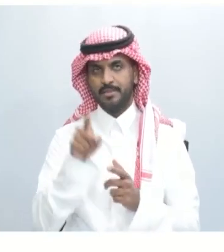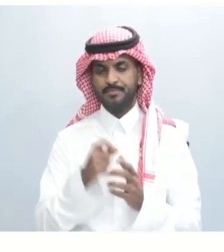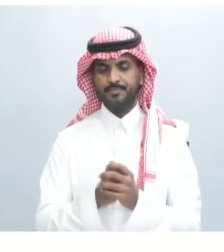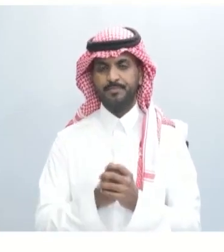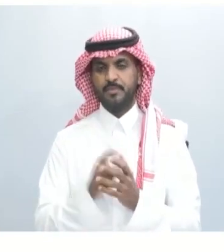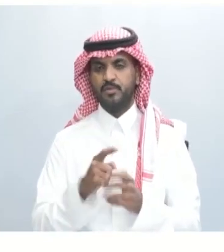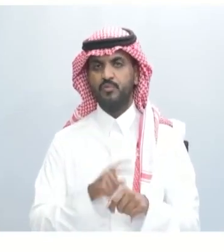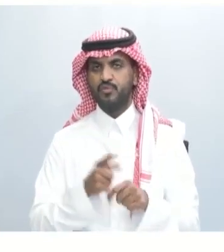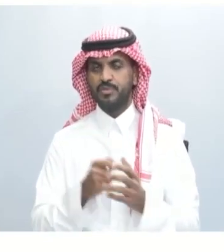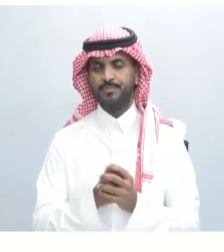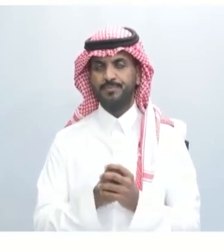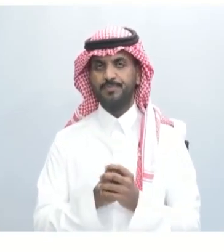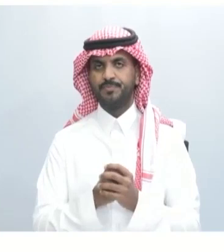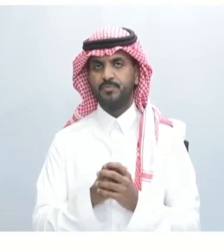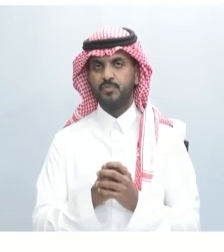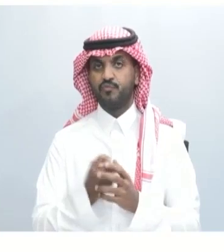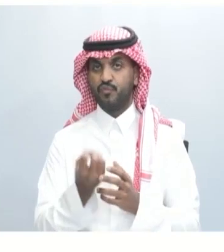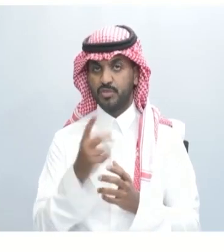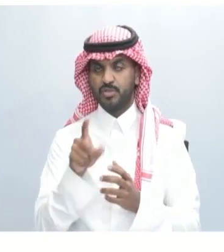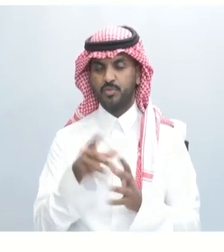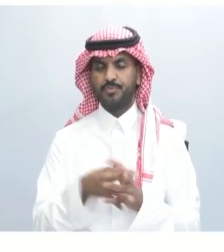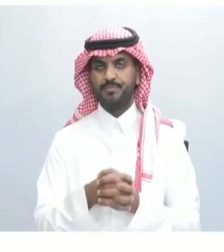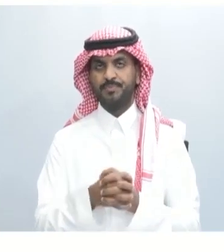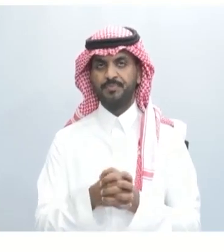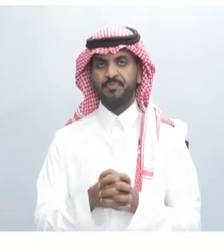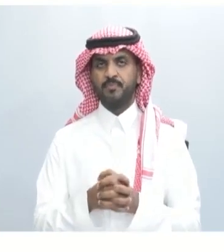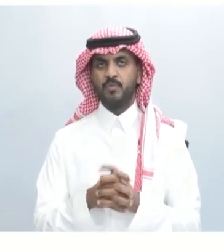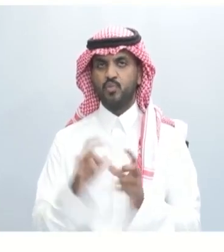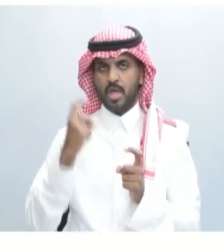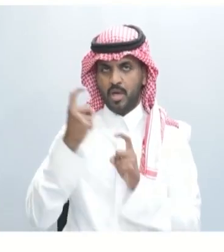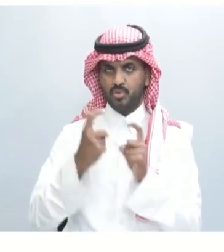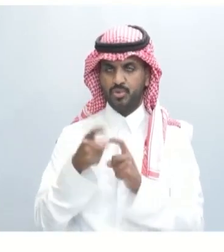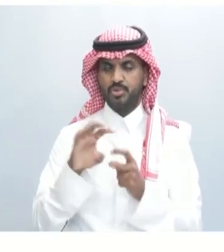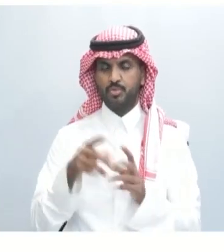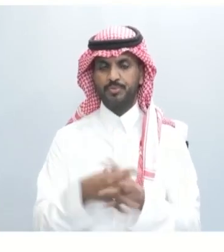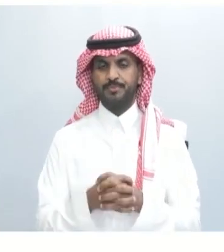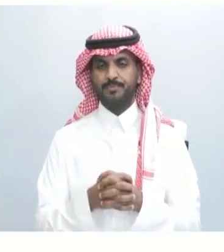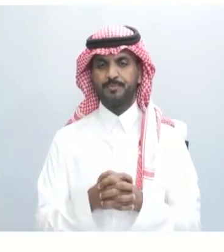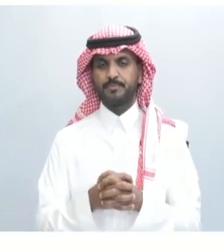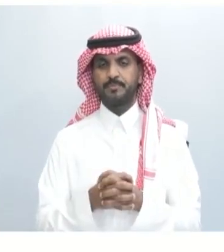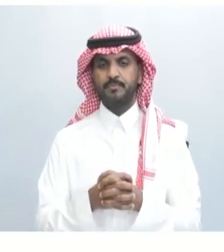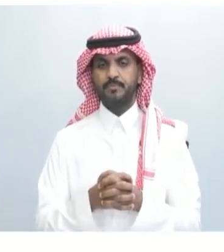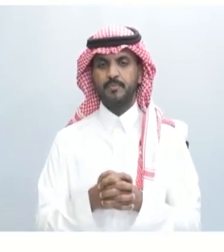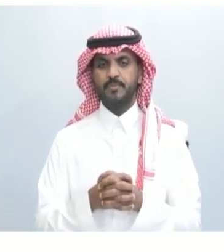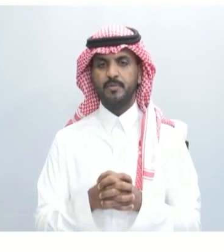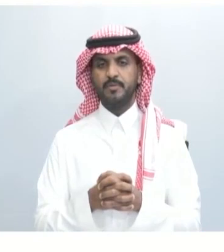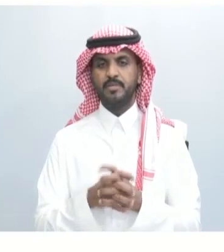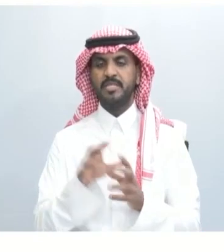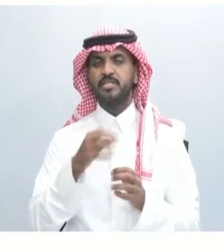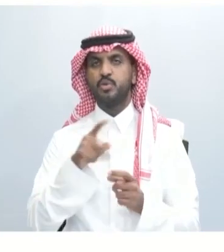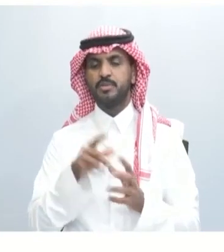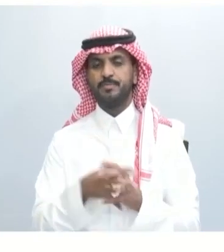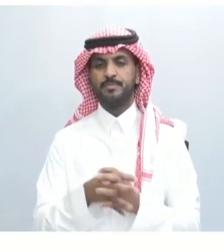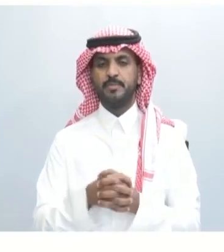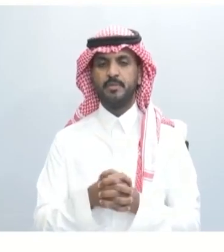لكم نترك لكم الفرصه الكافيه للاجابه عنها ومن ثم نعود لنناقش الاجابه الان هذا السؤال اختر الاجابه